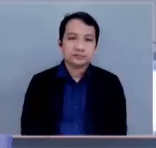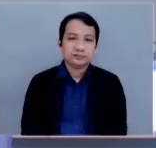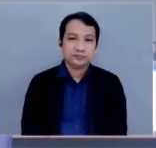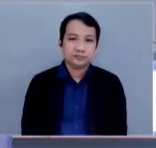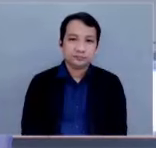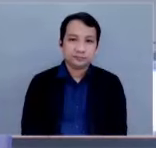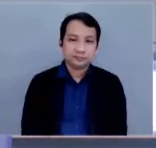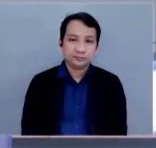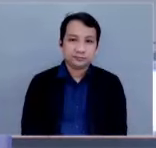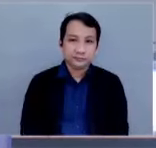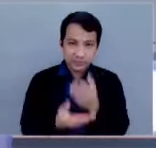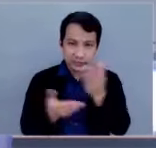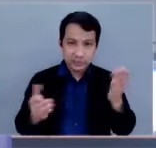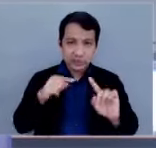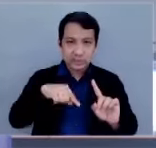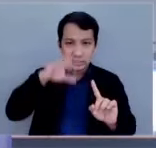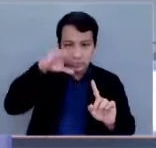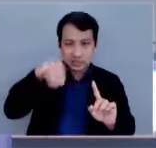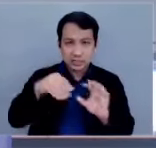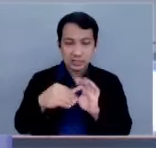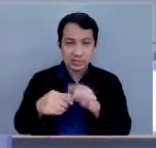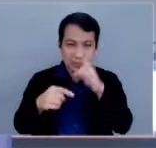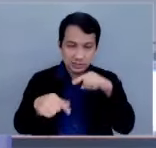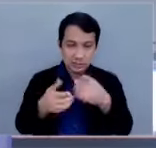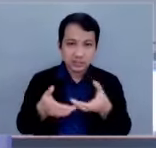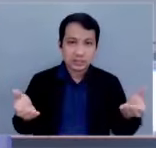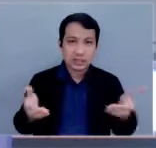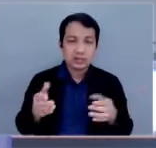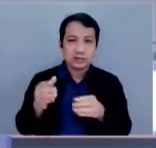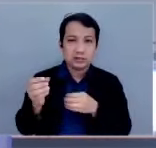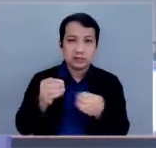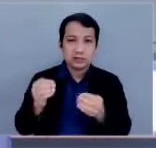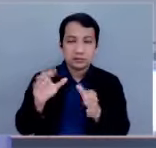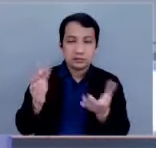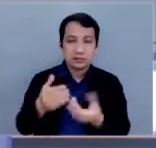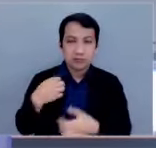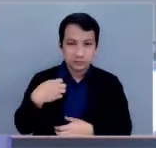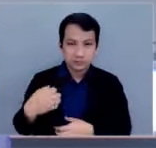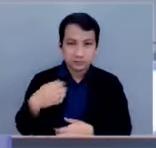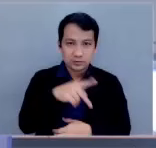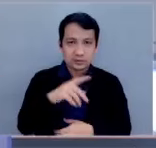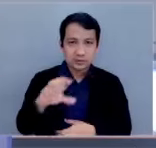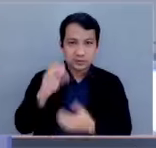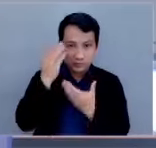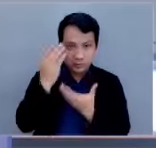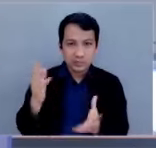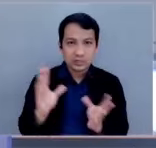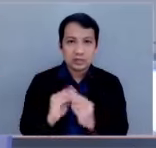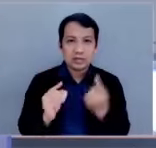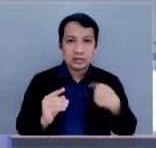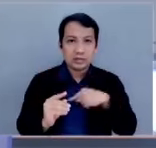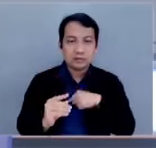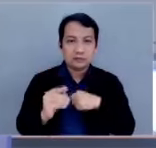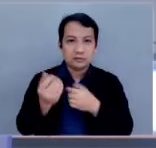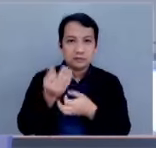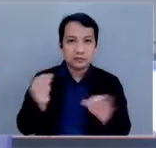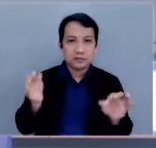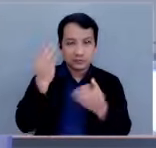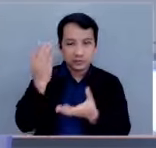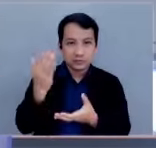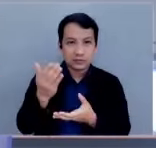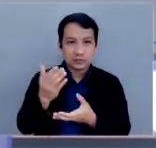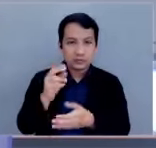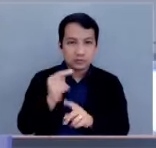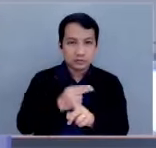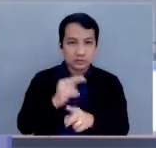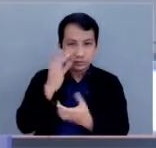Arestado ang isang lalaki matapos ang ikinasang by bus ng mga pulis Pasay. Ang suspect, kalalaya lang nitong Nobyembre dahil